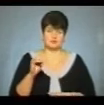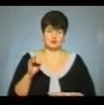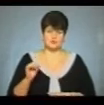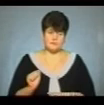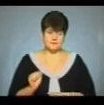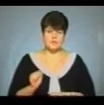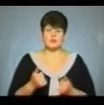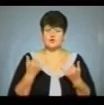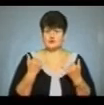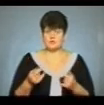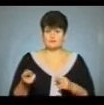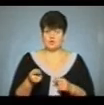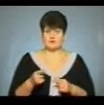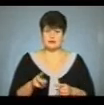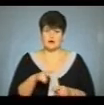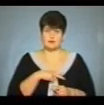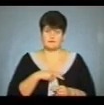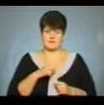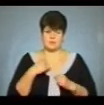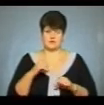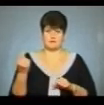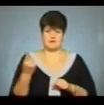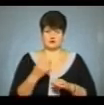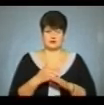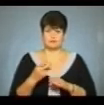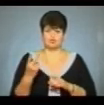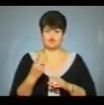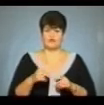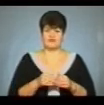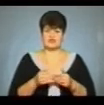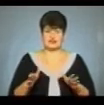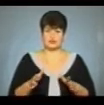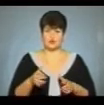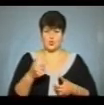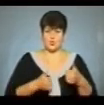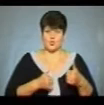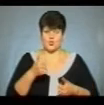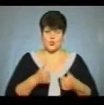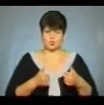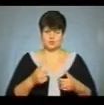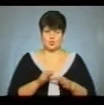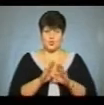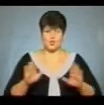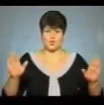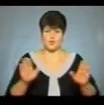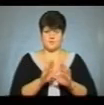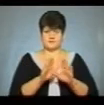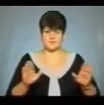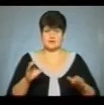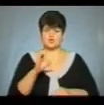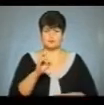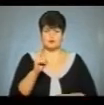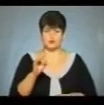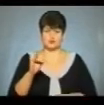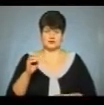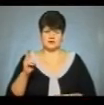в Тернополі нагородили переможців першого етапу другого відкритого конкурсу вокалістів та хорових колективів імені Соломії